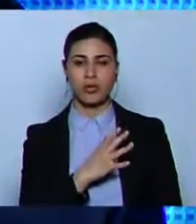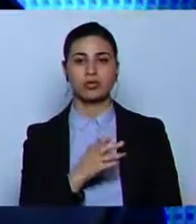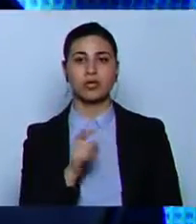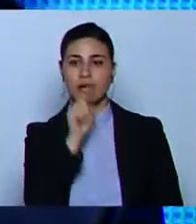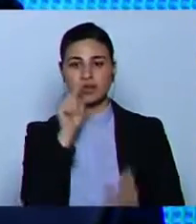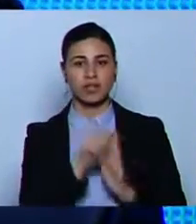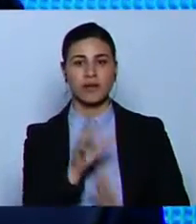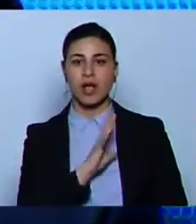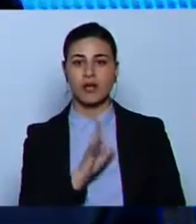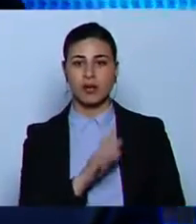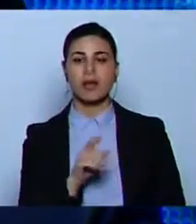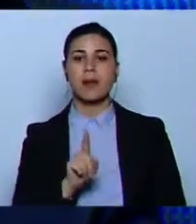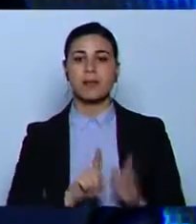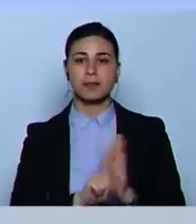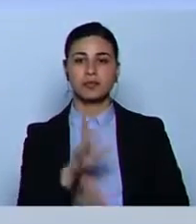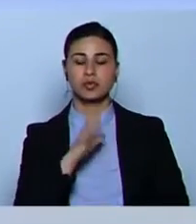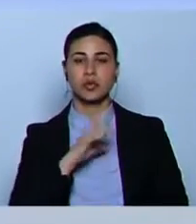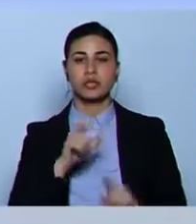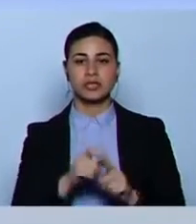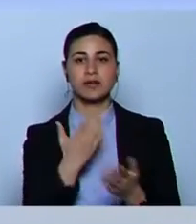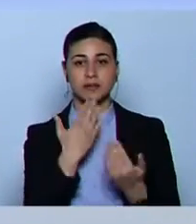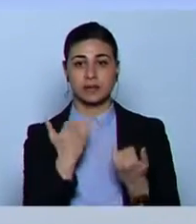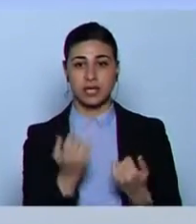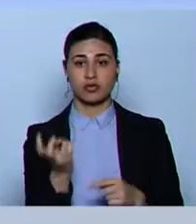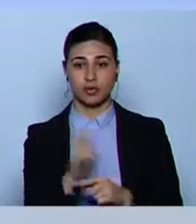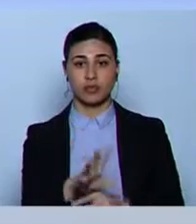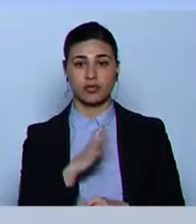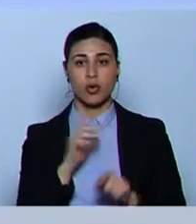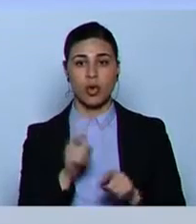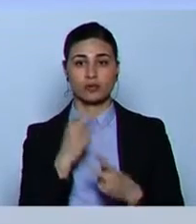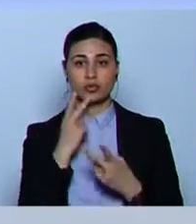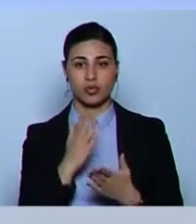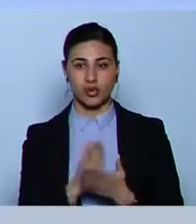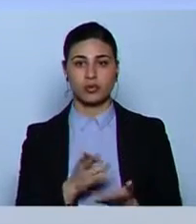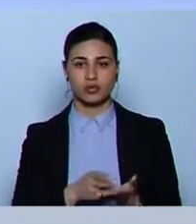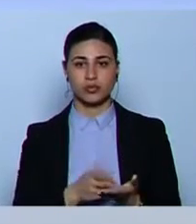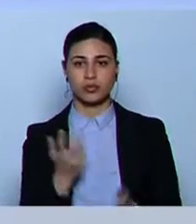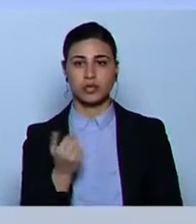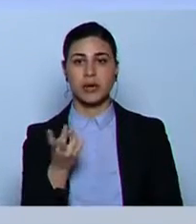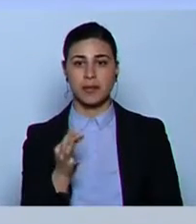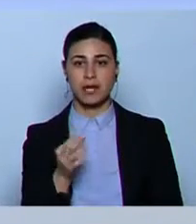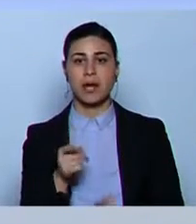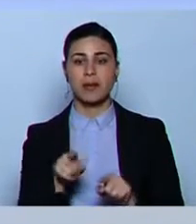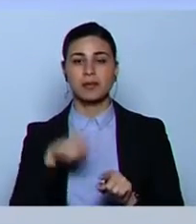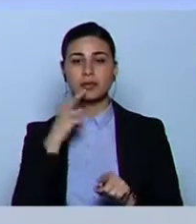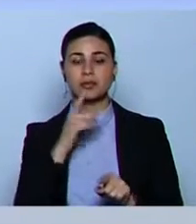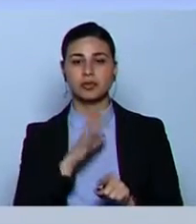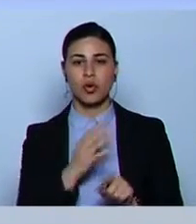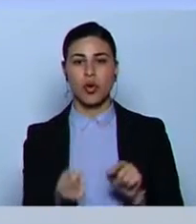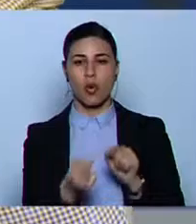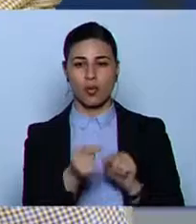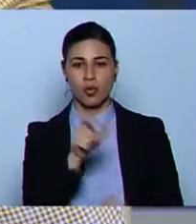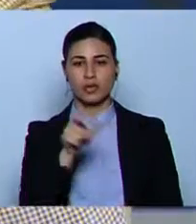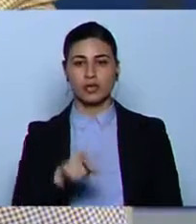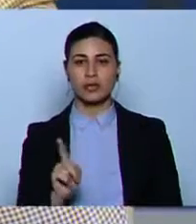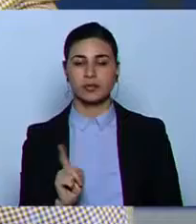მომხდარა, დაიწყო ის, რომ დიალოგი ვშელობა და აი დღესაც შეკრებილები ვართ და ამის ნათელი მაგალითია. თუმცა მაგალითად საუბრობენ ჩვენი ოპონენტები იმაზე,